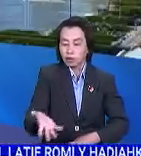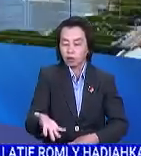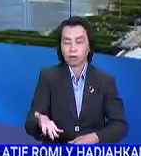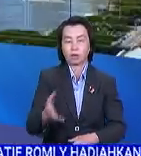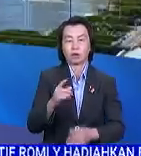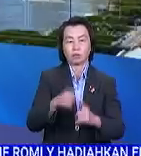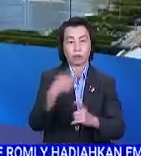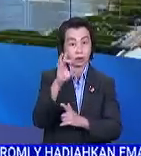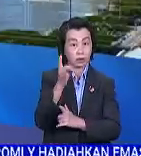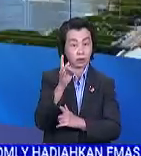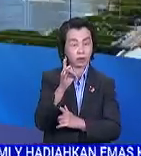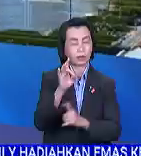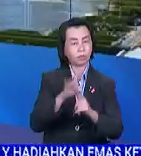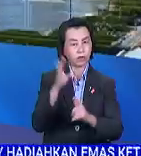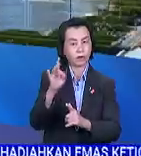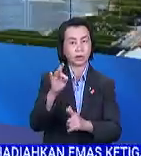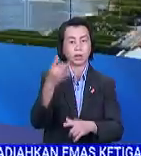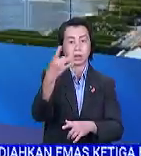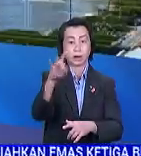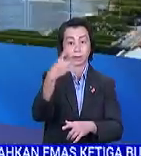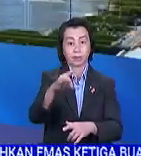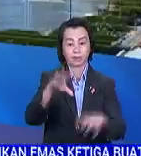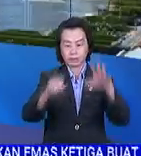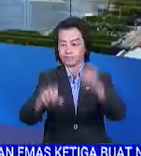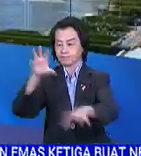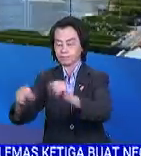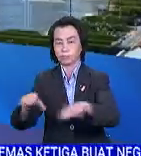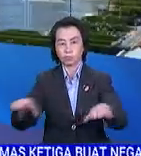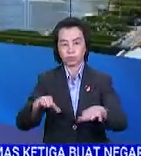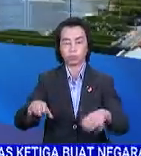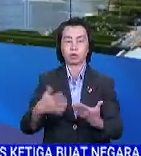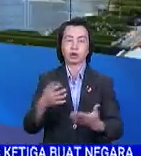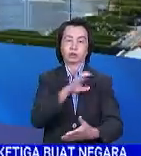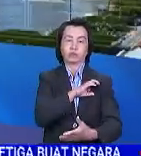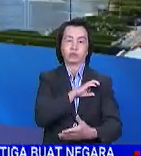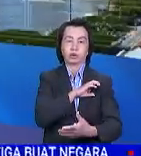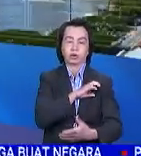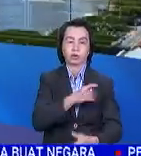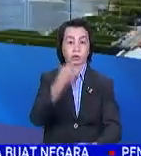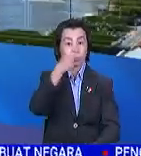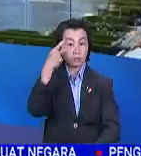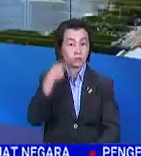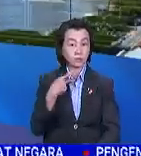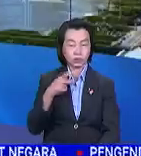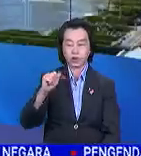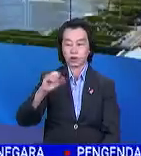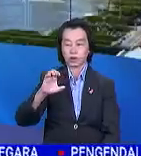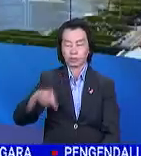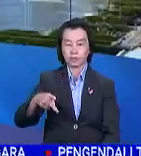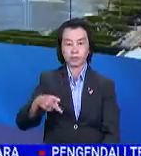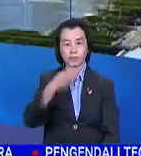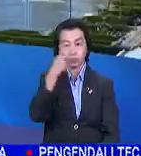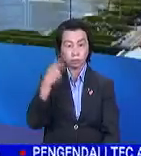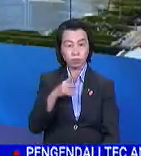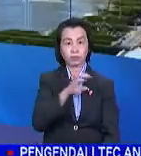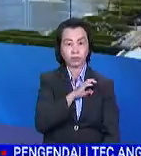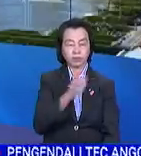ogos lalu menerusi 18 rebuan yang dilakukan oleh polis daerah Kuching ketua polis daerah kuuching acp ashmon Bajah dalam